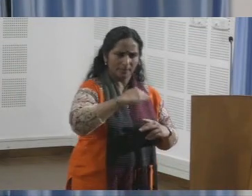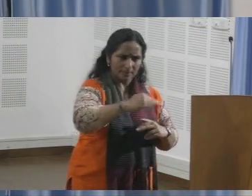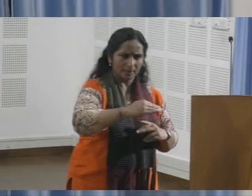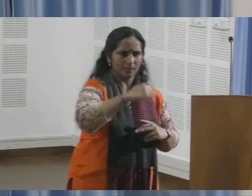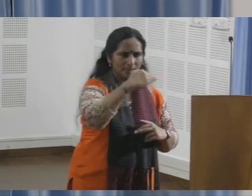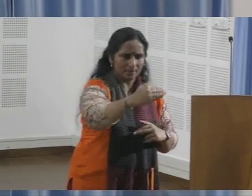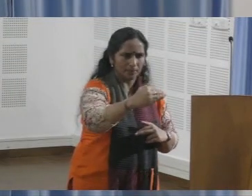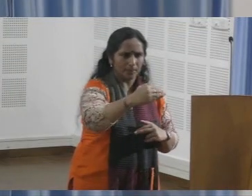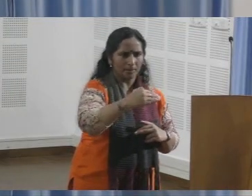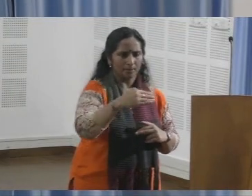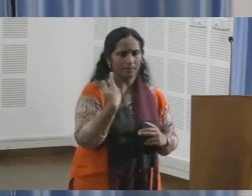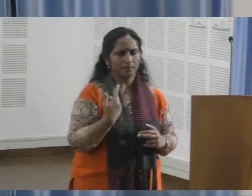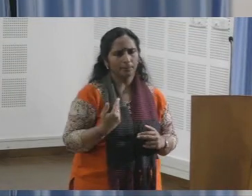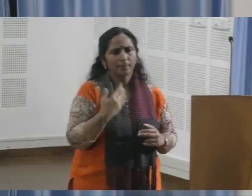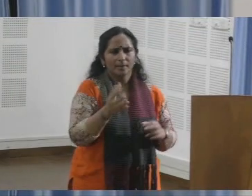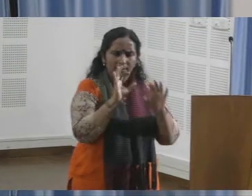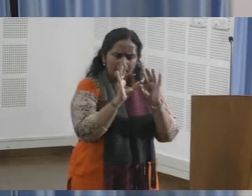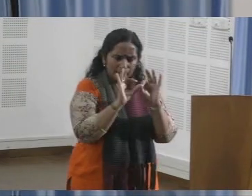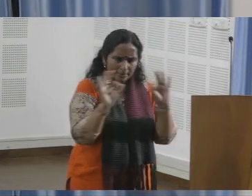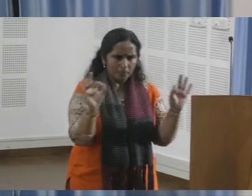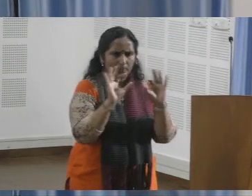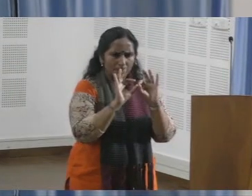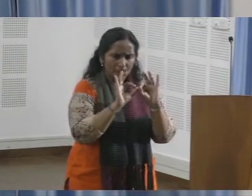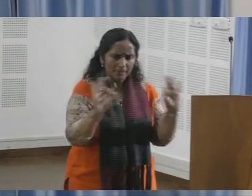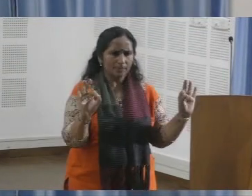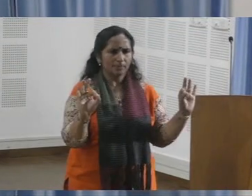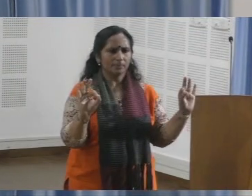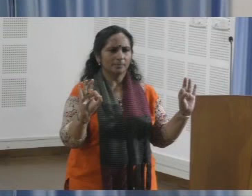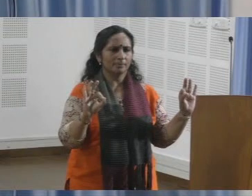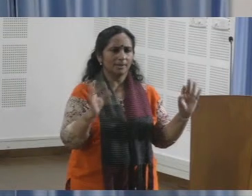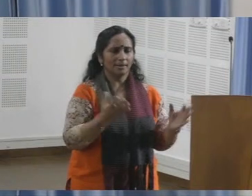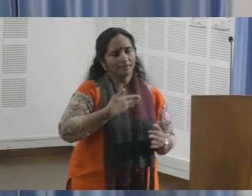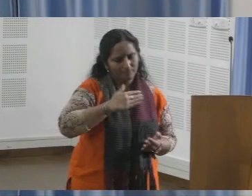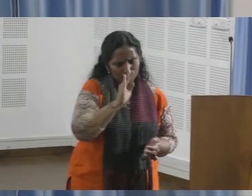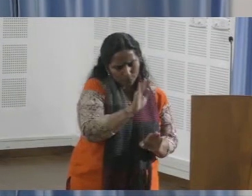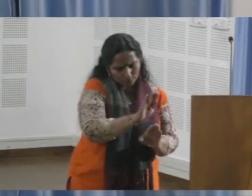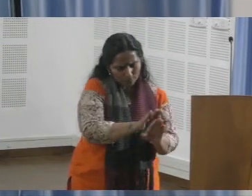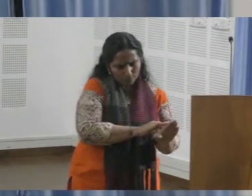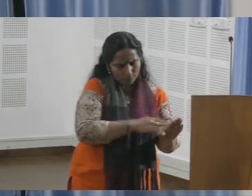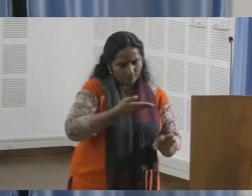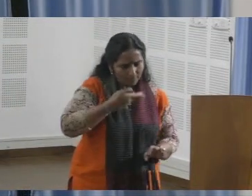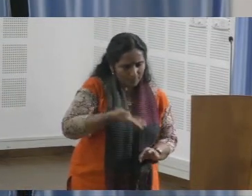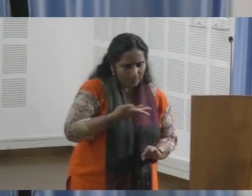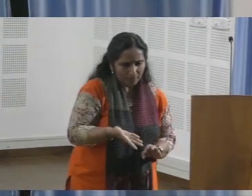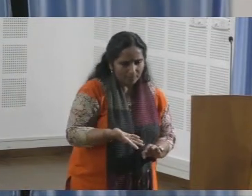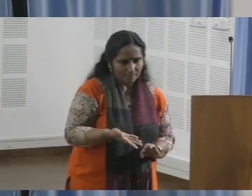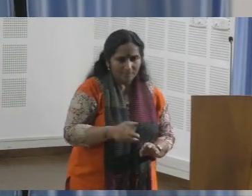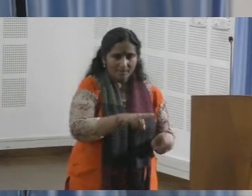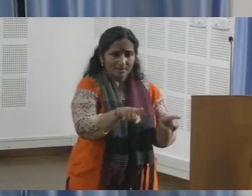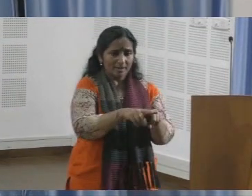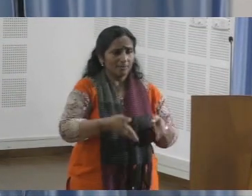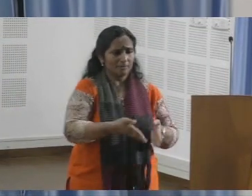നിന്ന് പ്രോഗ്രാം ഉണ്ടാക്കി സിമ്പിൾ സിമ്പിൾ സ്റ്റെപ്സാക്കി പതുക്കെ പതുക്കെ പഠിപ്പിച്ചതാ. അതൊന്നും നമ്മളെ ആരും പഠിപ്പിച്ച് ഇപ്പോൾ